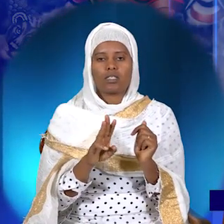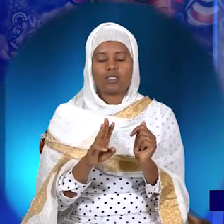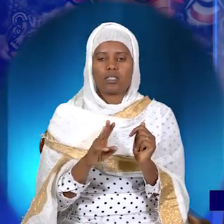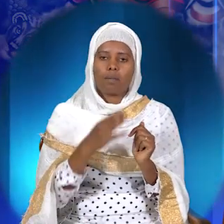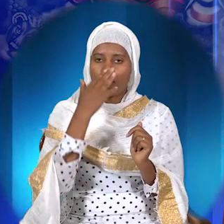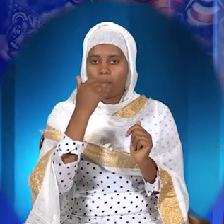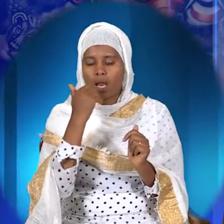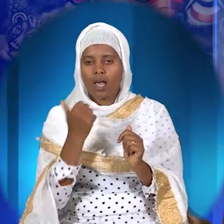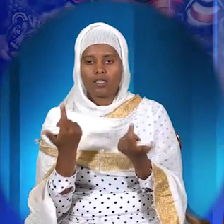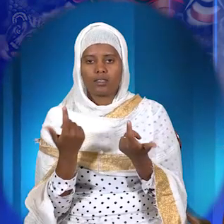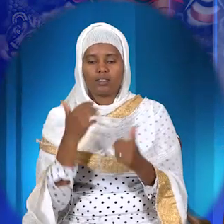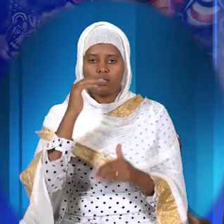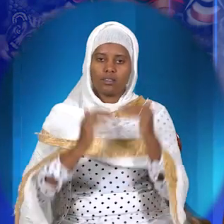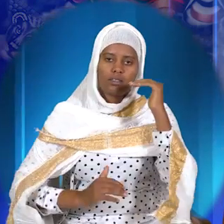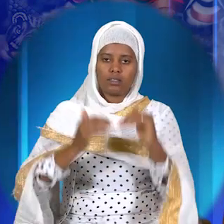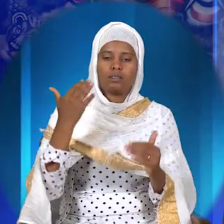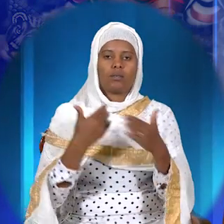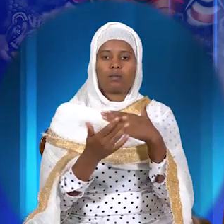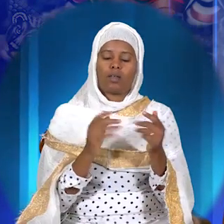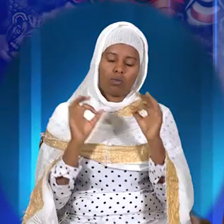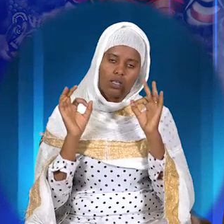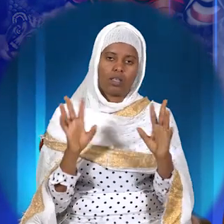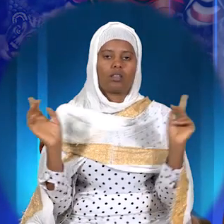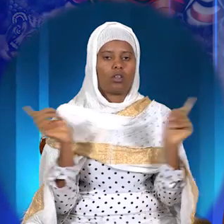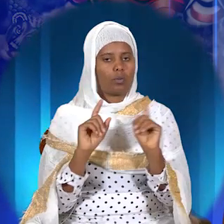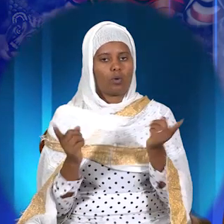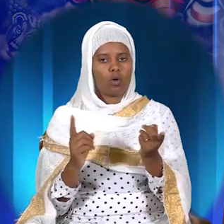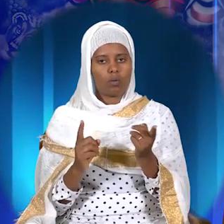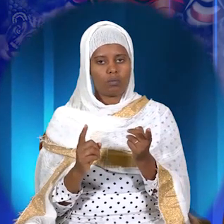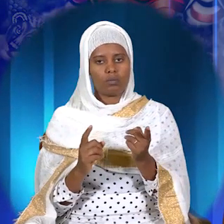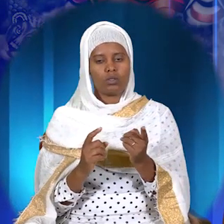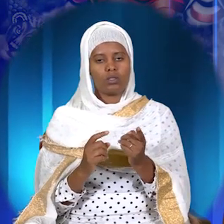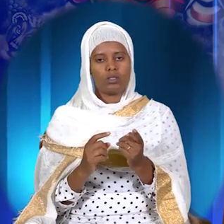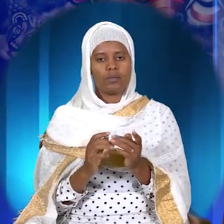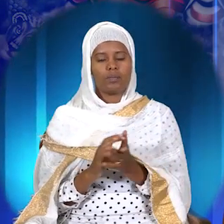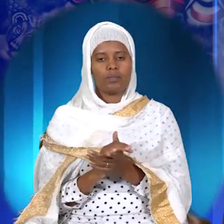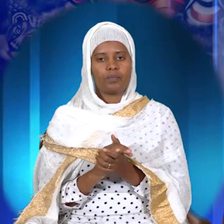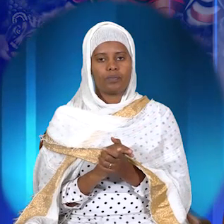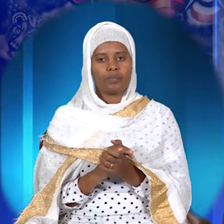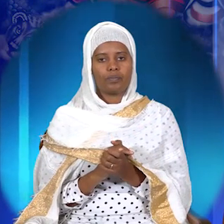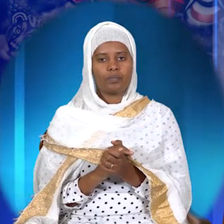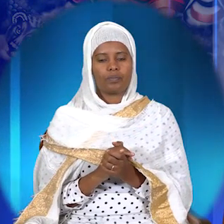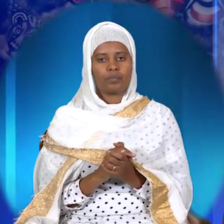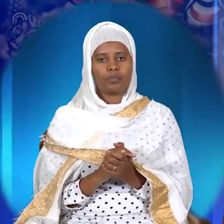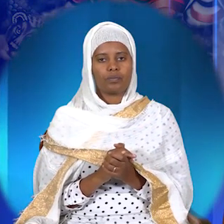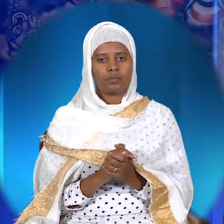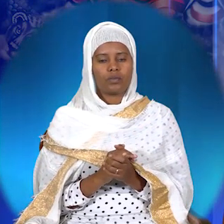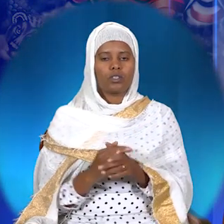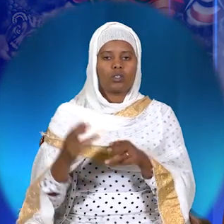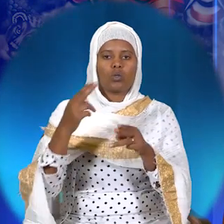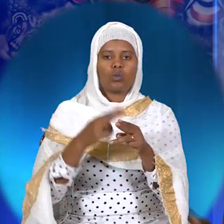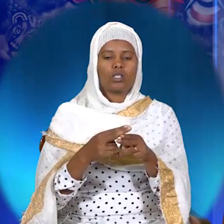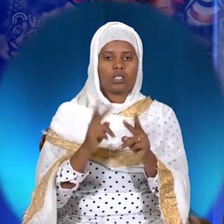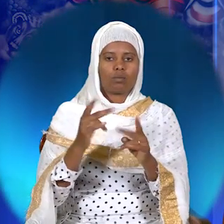سلاسي مكردام مبللات قدمة تختل مقبار متعب بايز بحل عب سلاسي فتصوم كمزي اللي قليس إلنا